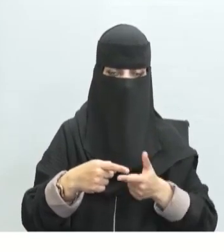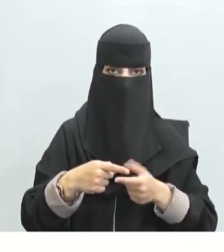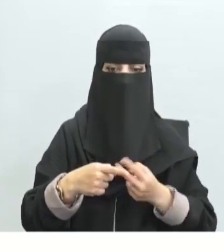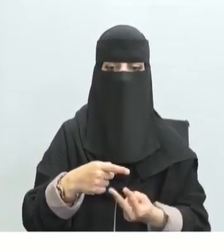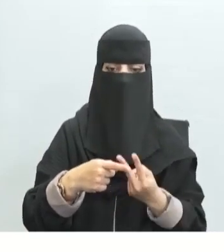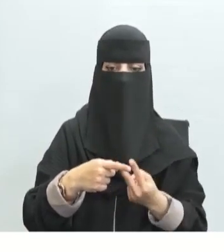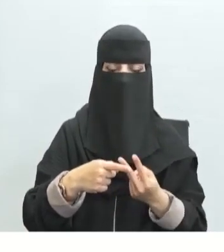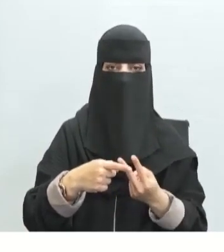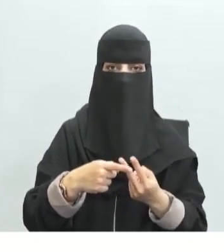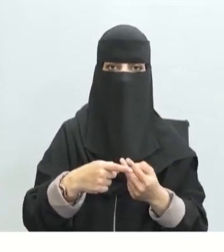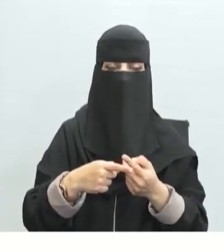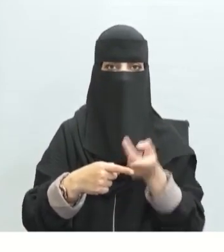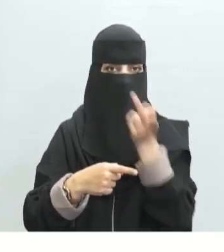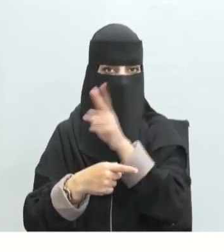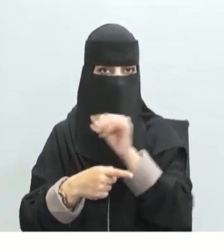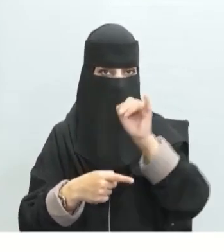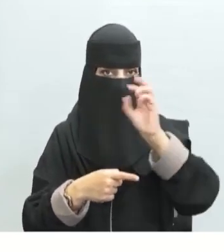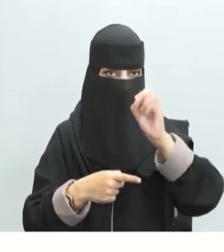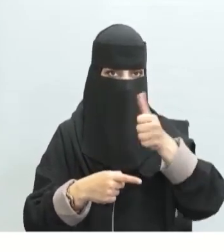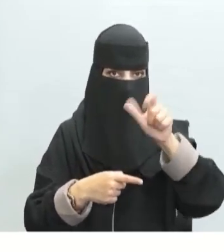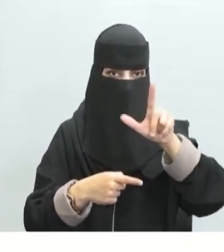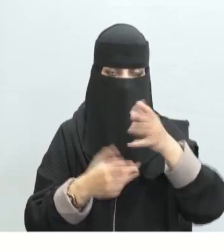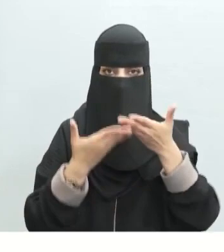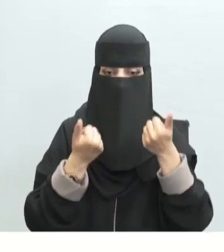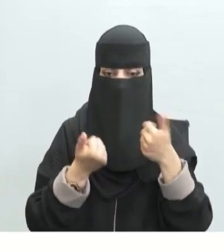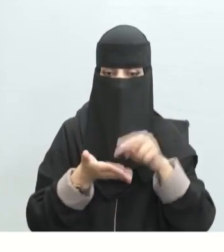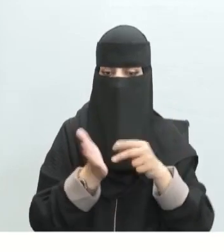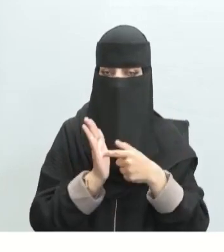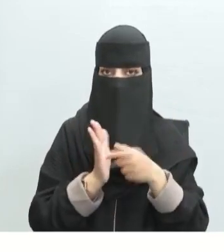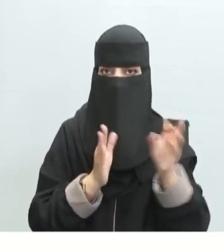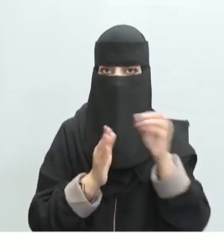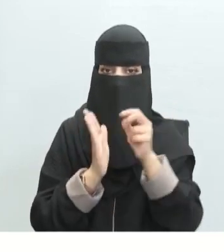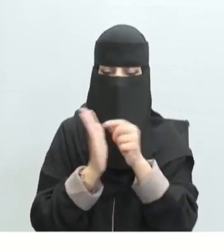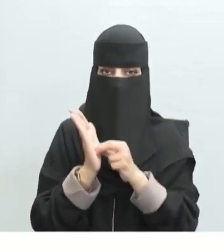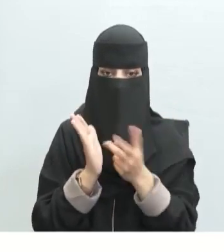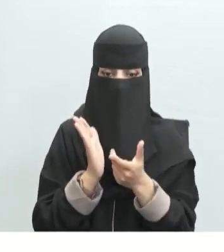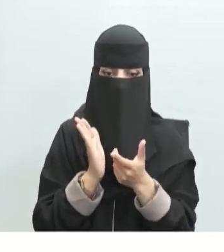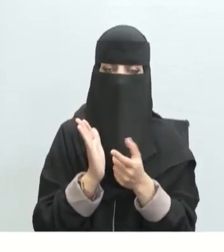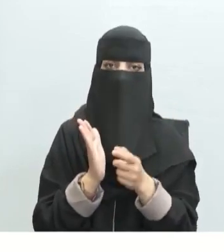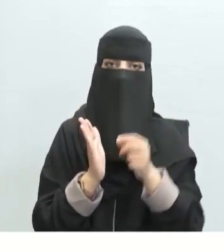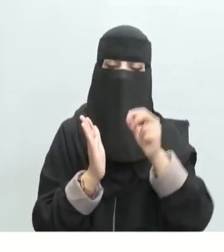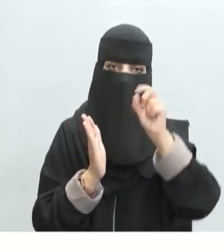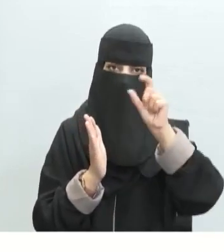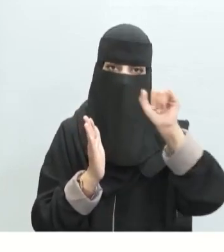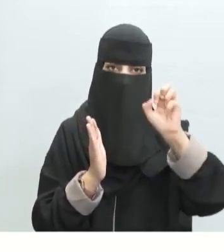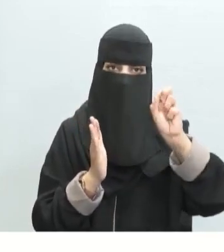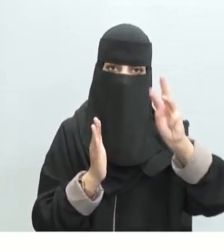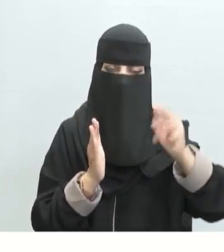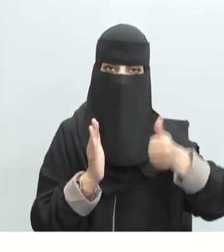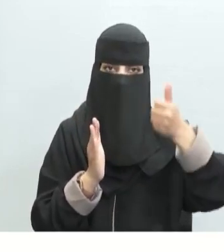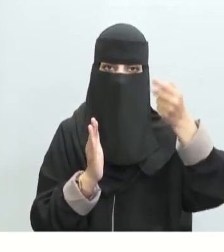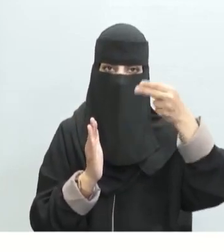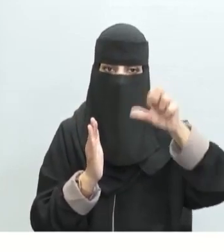والمقابل مفقود اجيب الان المقابل من خلال نظريه فيثاغورس وبالتالي بتصير اي تربيع